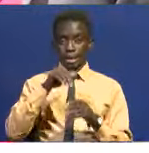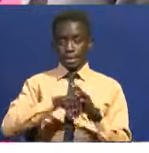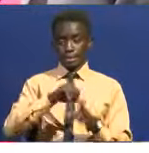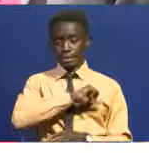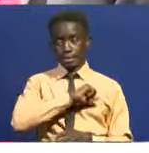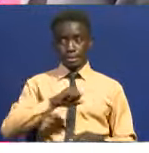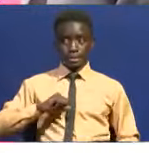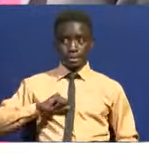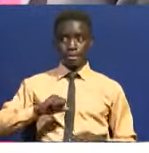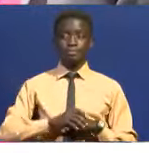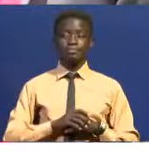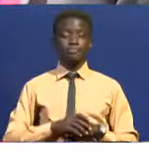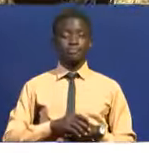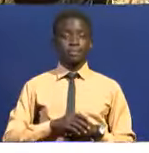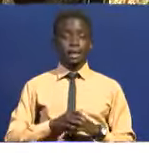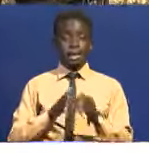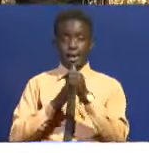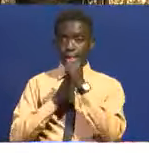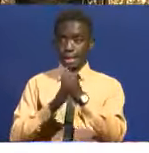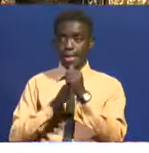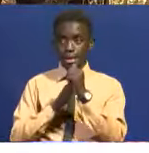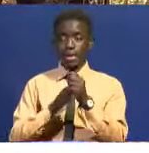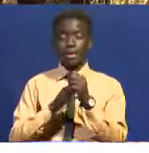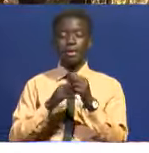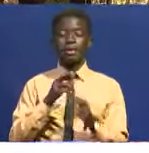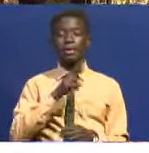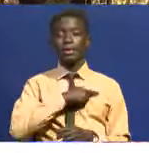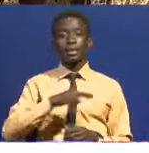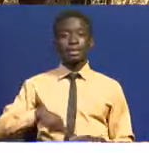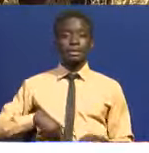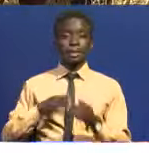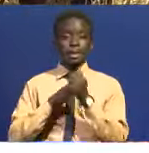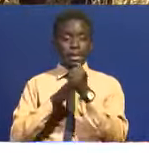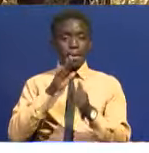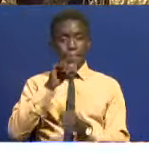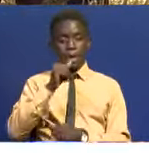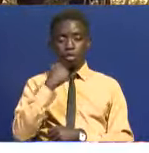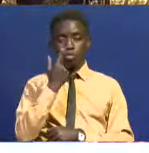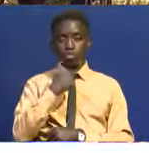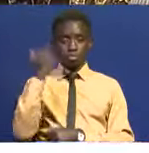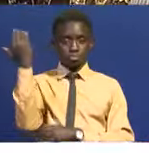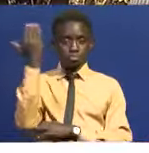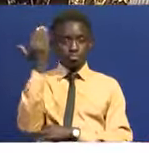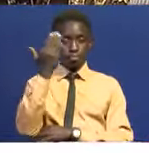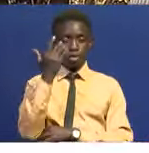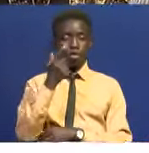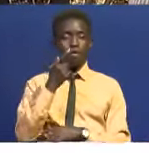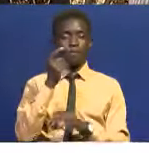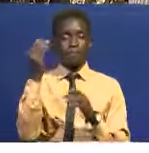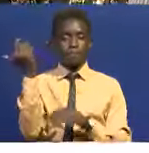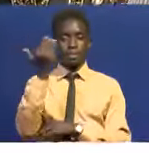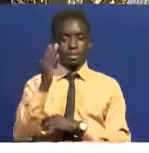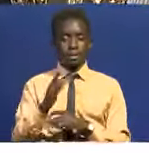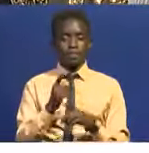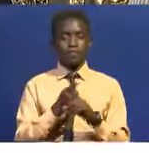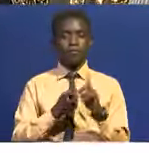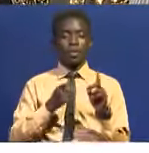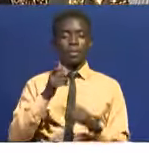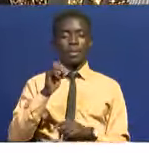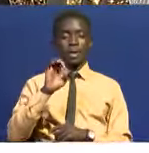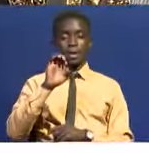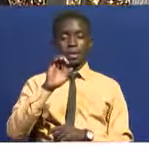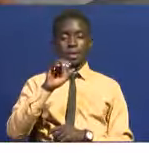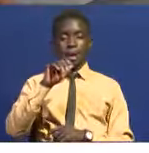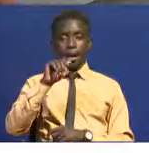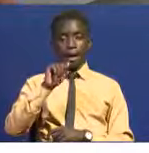Kundi la viongozi wa kidini kupitia kwa chama cha wahubiri wa Kipentekoste na kievangelisti humu nchini wametoa wito kwa